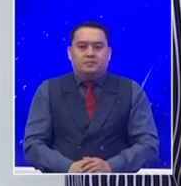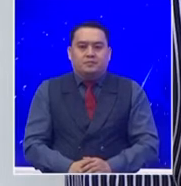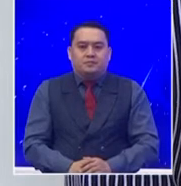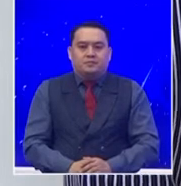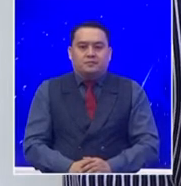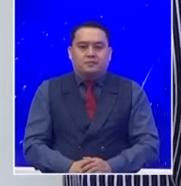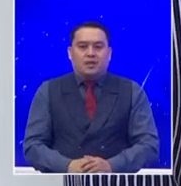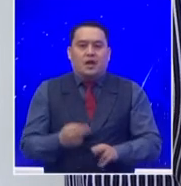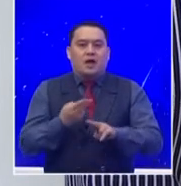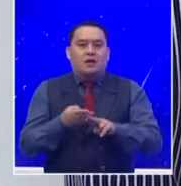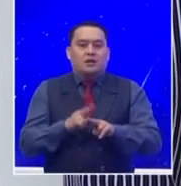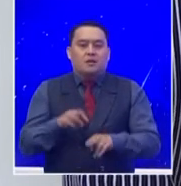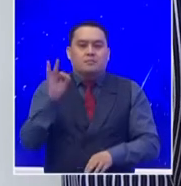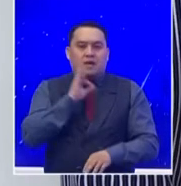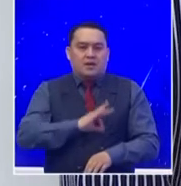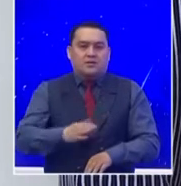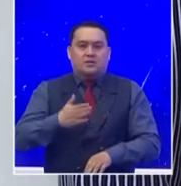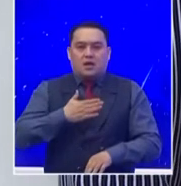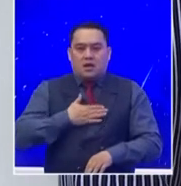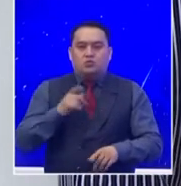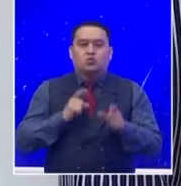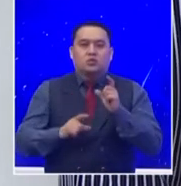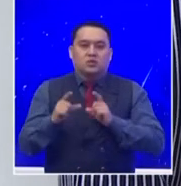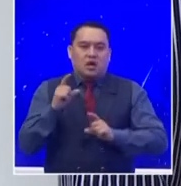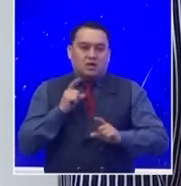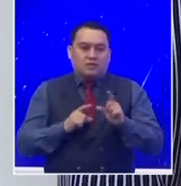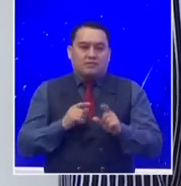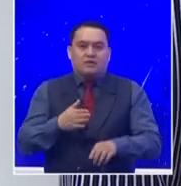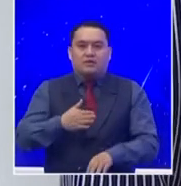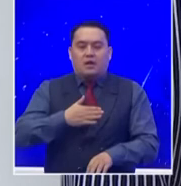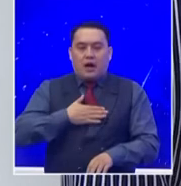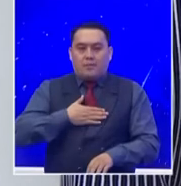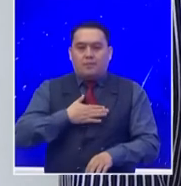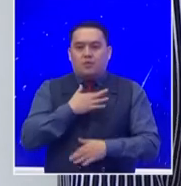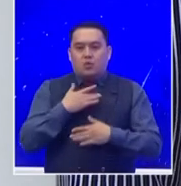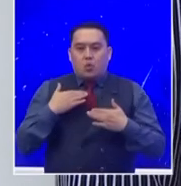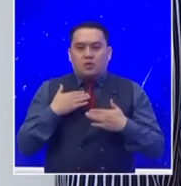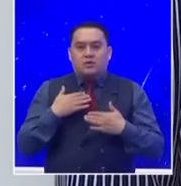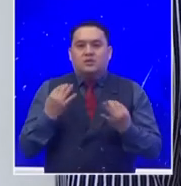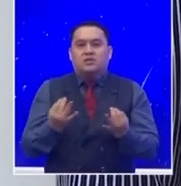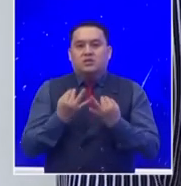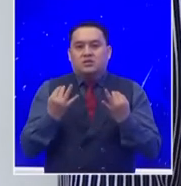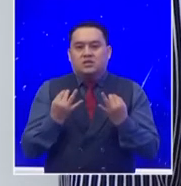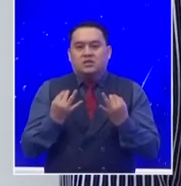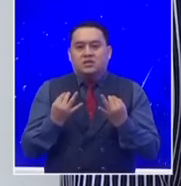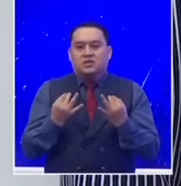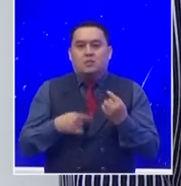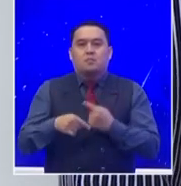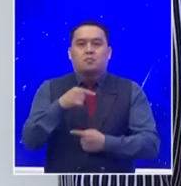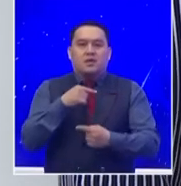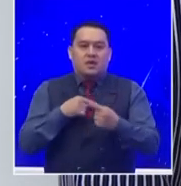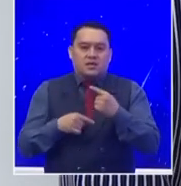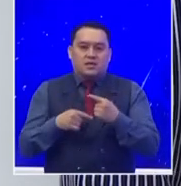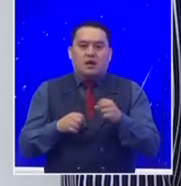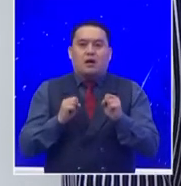Это очень полезно для нас, студентов, потому что нам, многим из нас интересен бизнес,